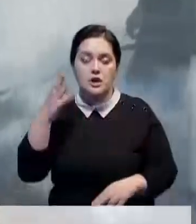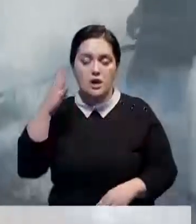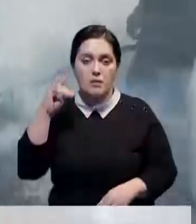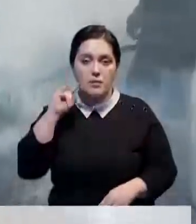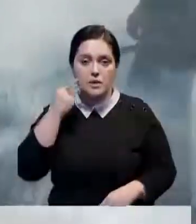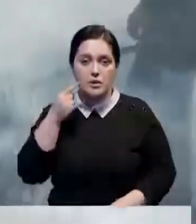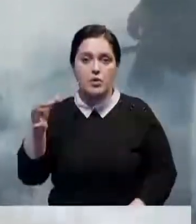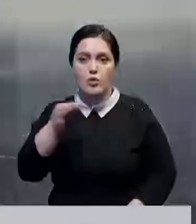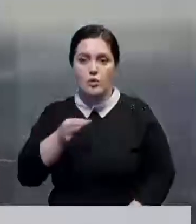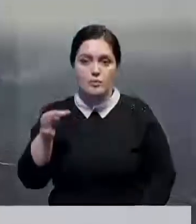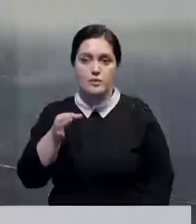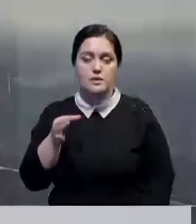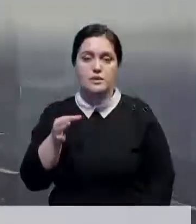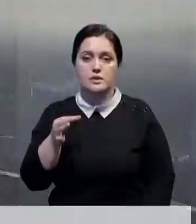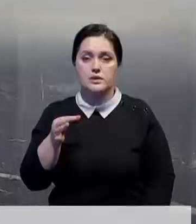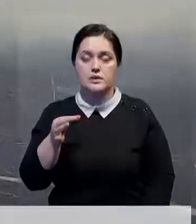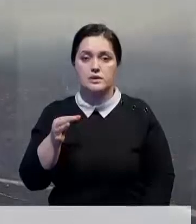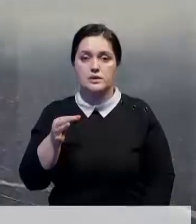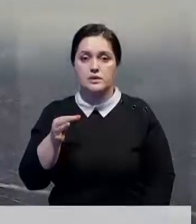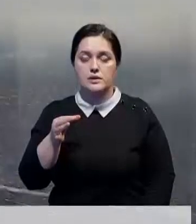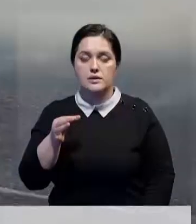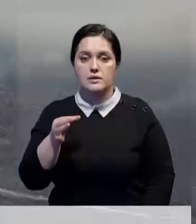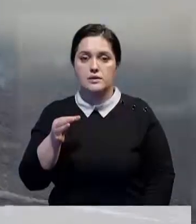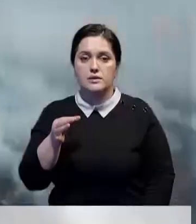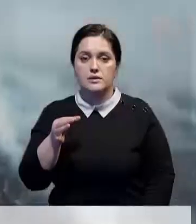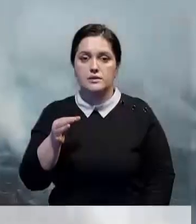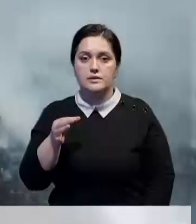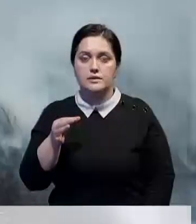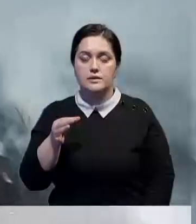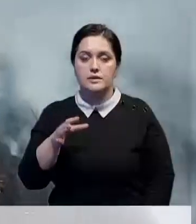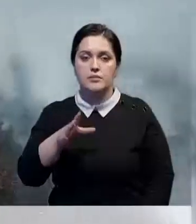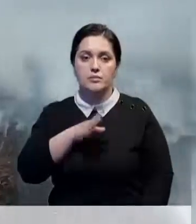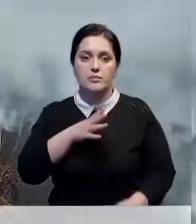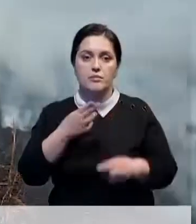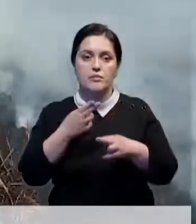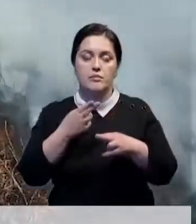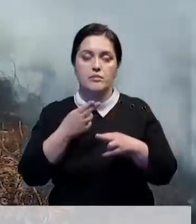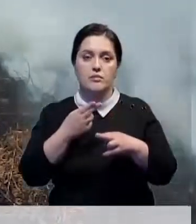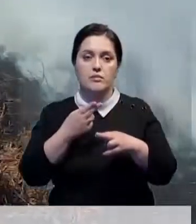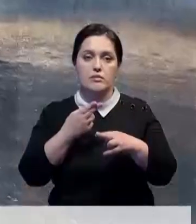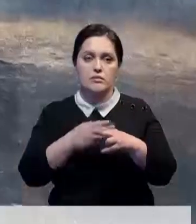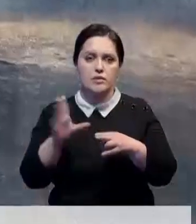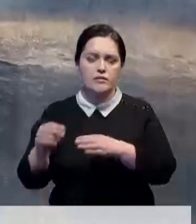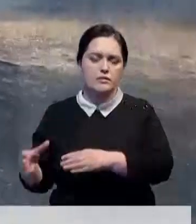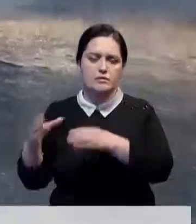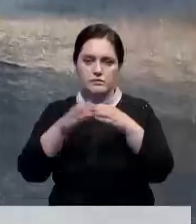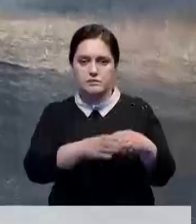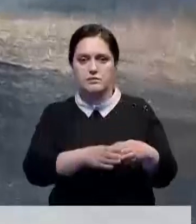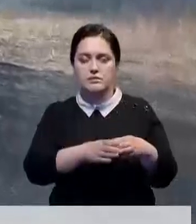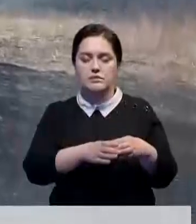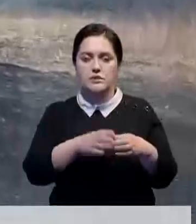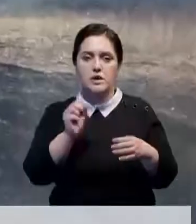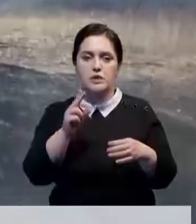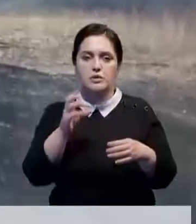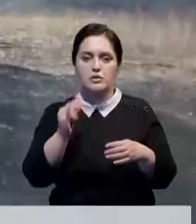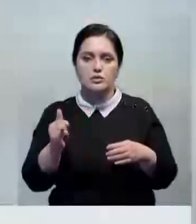медтехники, 3 медсоплавсредства, 5 хозяйственных учреждений, 6 работников, 2 медтехники и местные исполнительные органы Аксусского